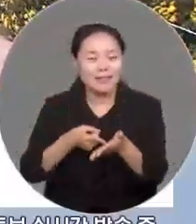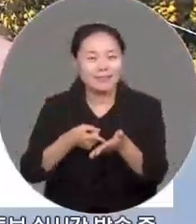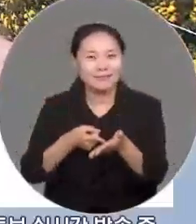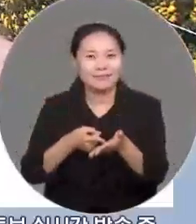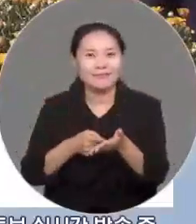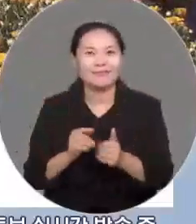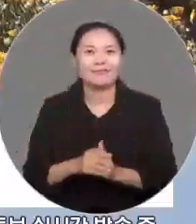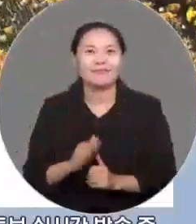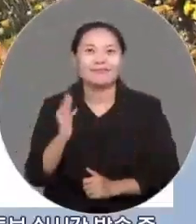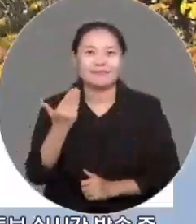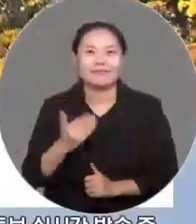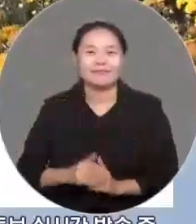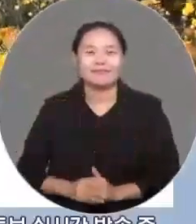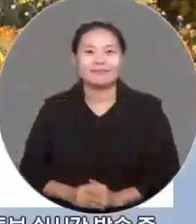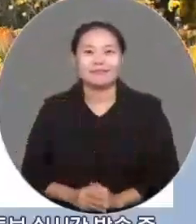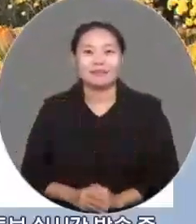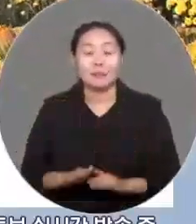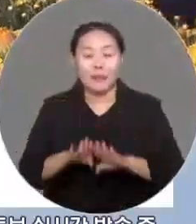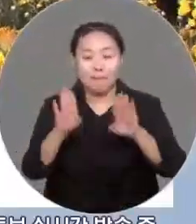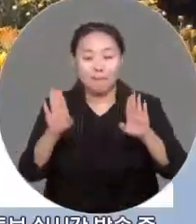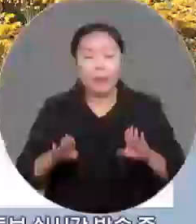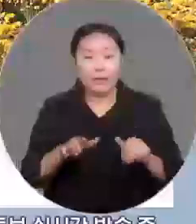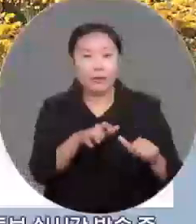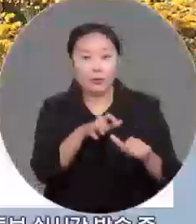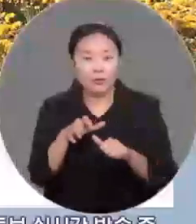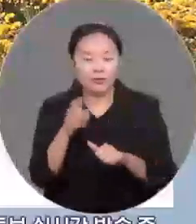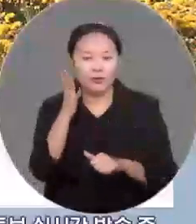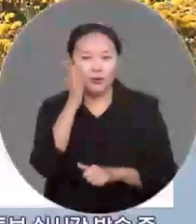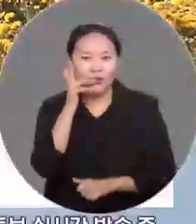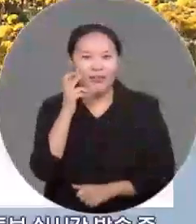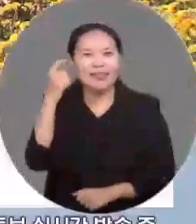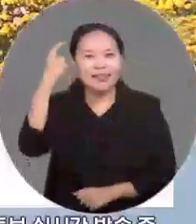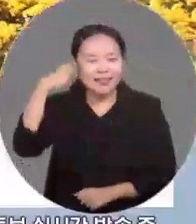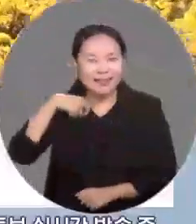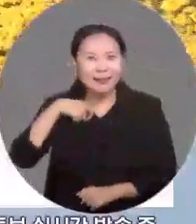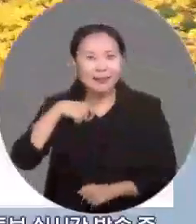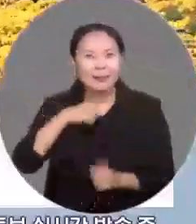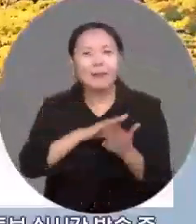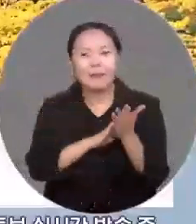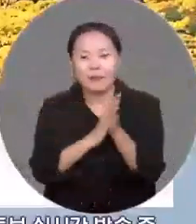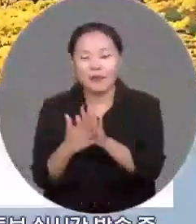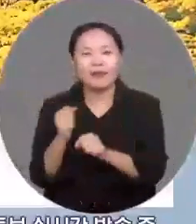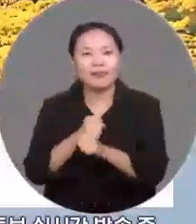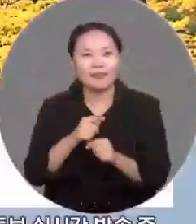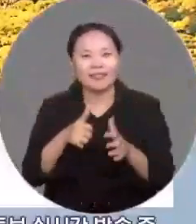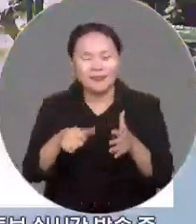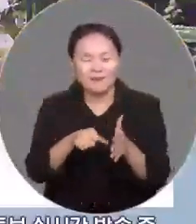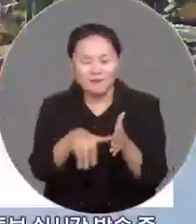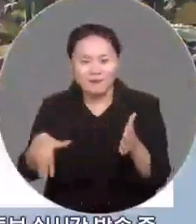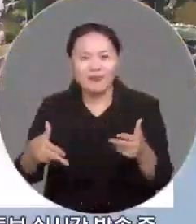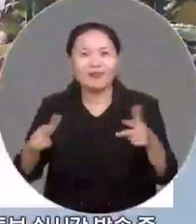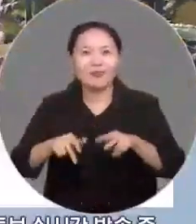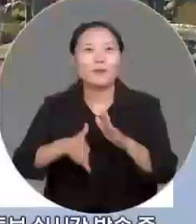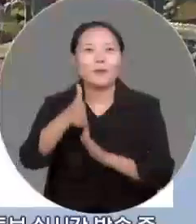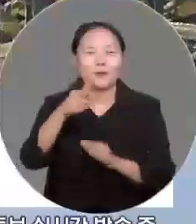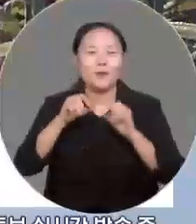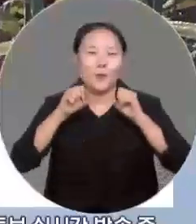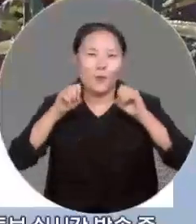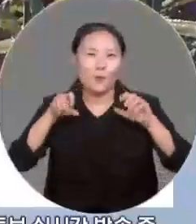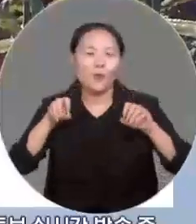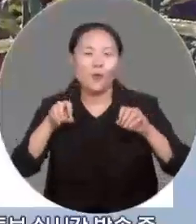일어났다. 그래서 이번 방향을 통해서 울산의 이미지도 바꾸고 또 세계적인 정원도심을 알릴 수